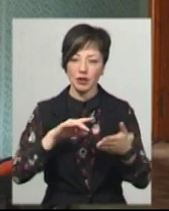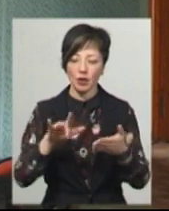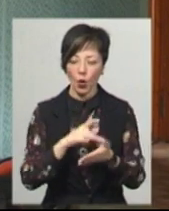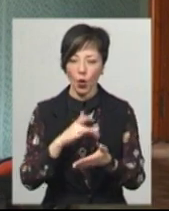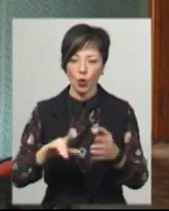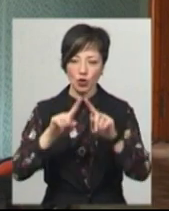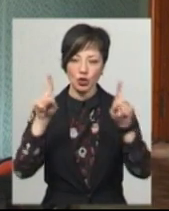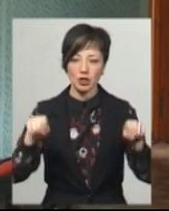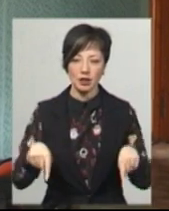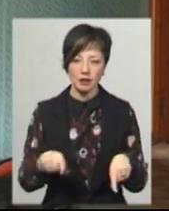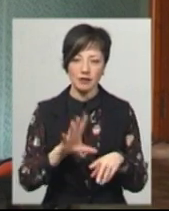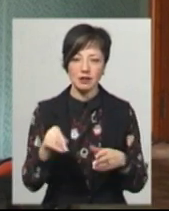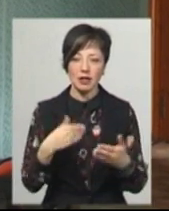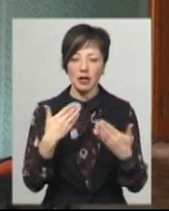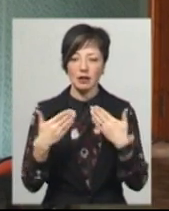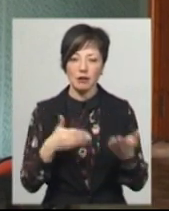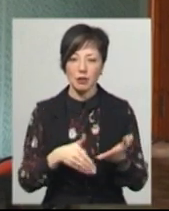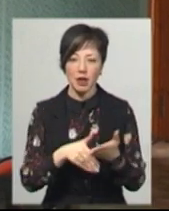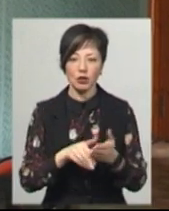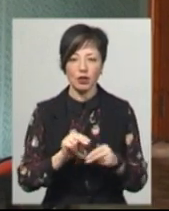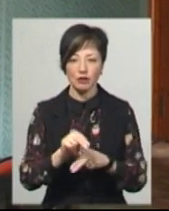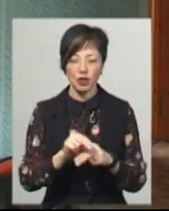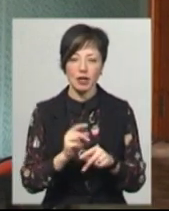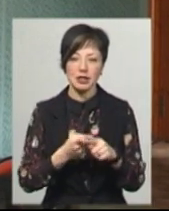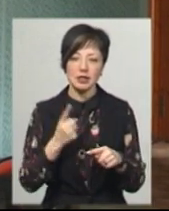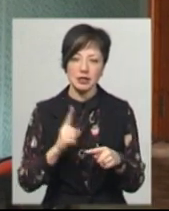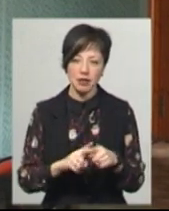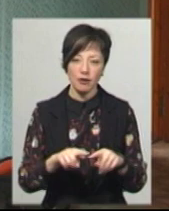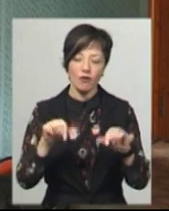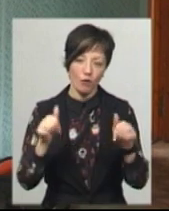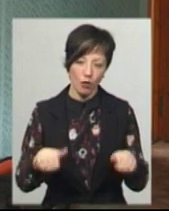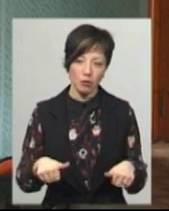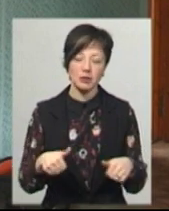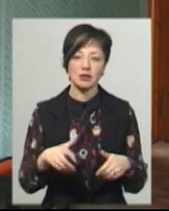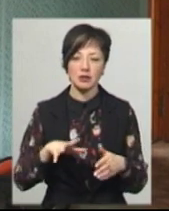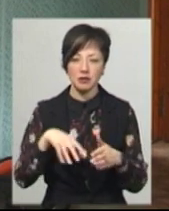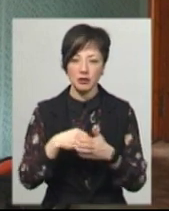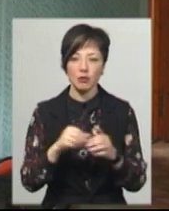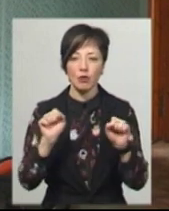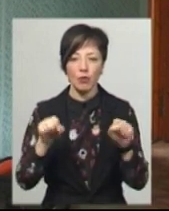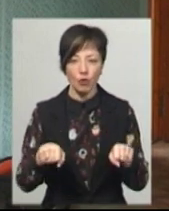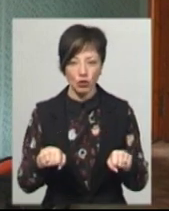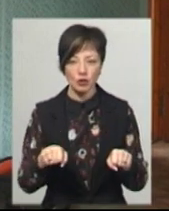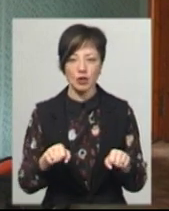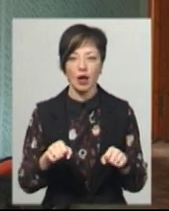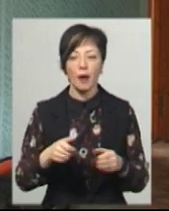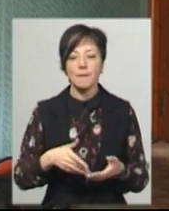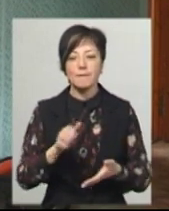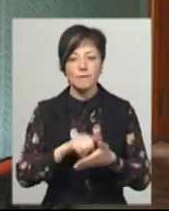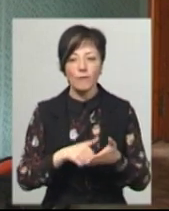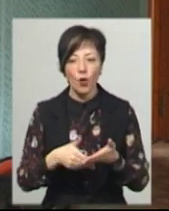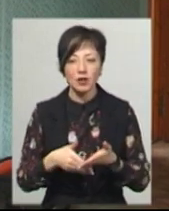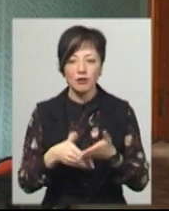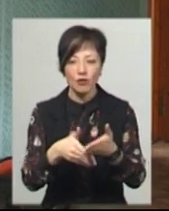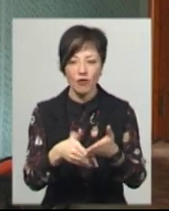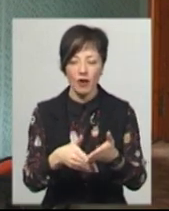взагалі будь-які інтерактивні методи навчання – це ті методи і форми навчання, за рахунок яких можна мотивувати дітей